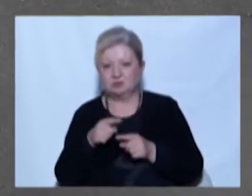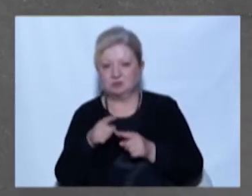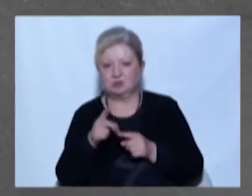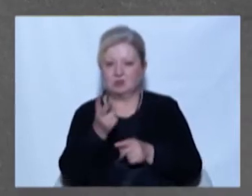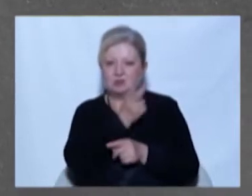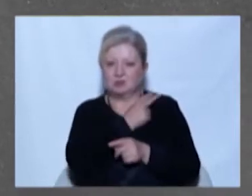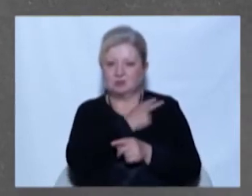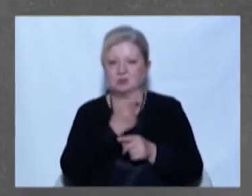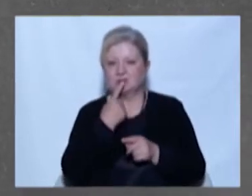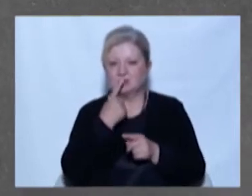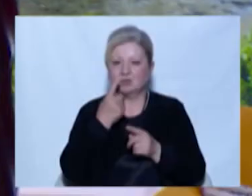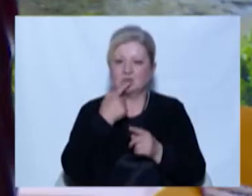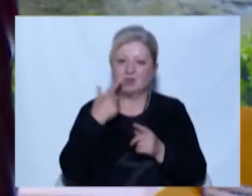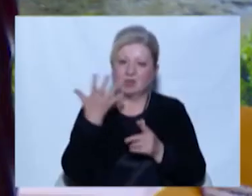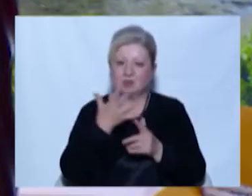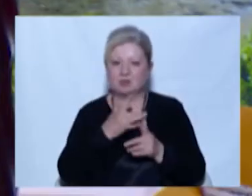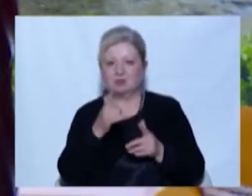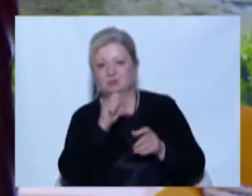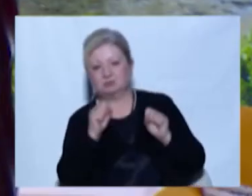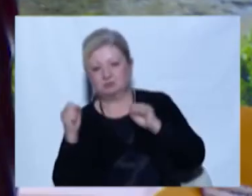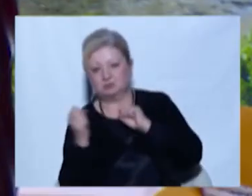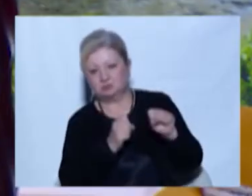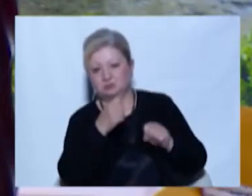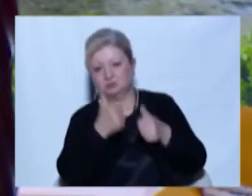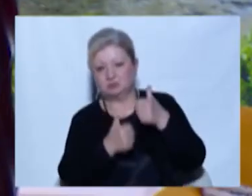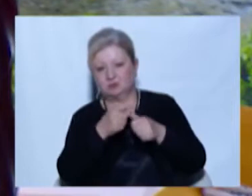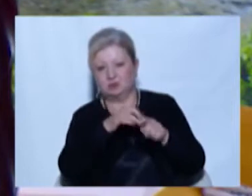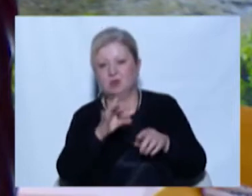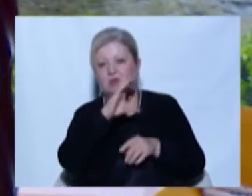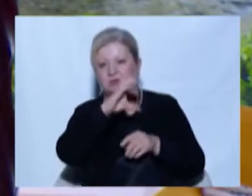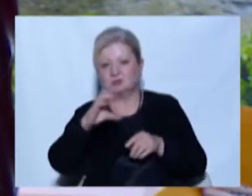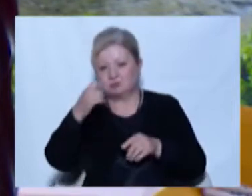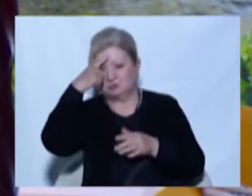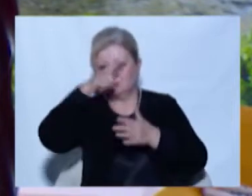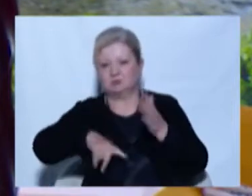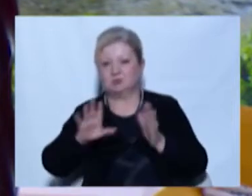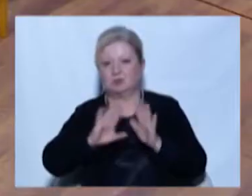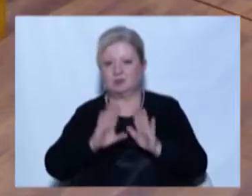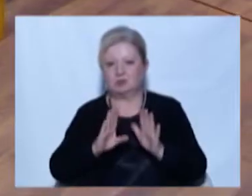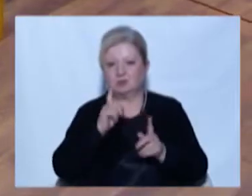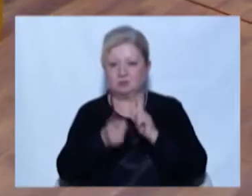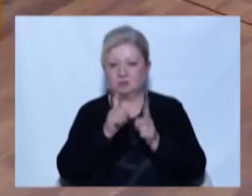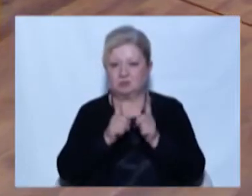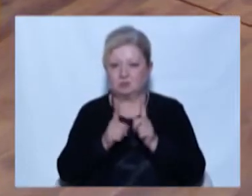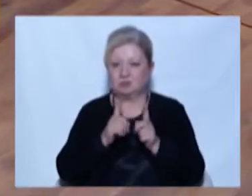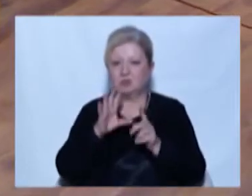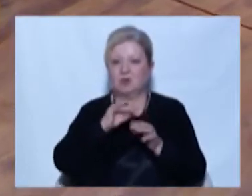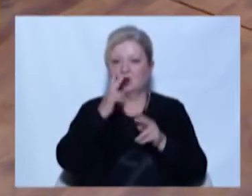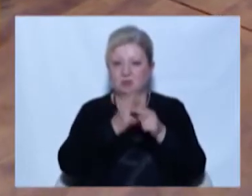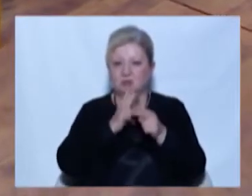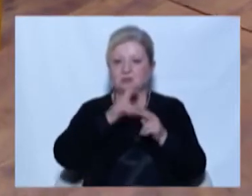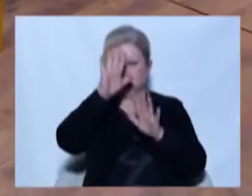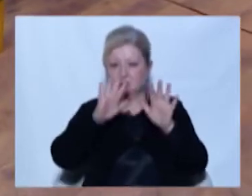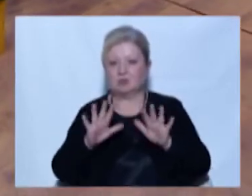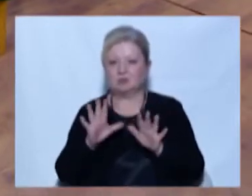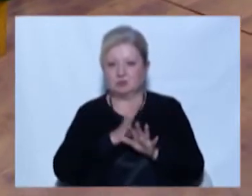ინგლისურენოვანი ერების უპირატესობის თეორიით ანაცვლებსო ანუ საბჭოთა კავშირი არ აღიარებდა რეალობას არადა რკინის ფარდა ამის